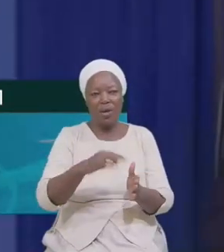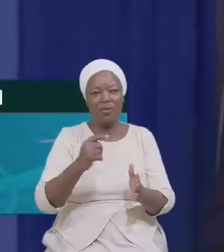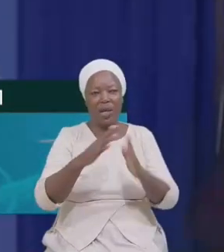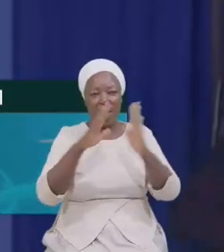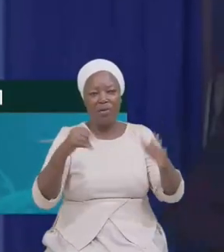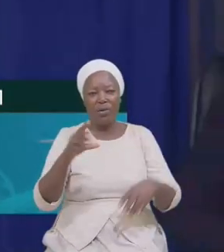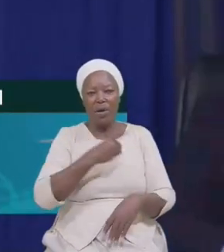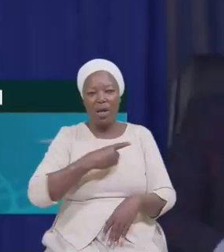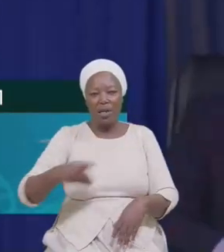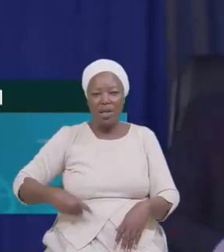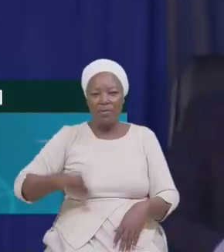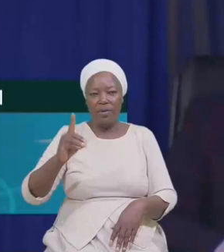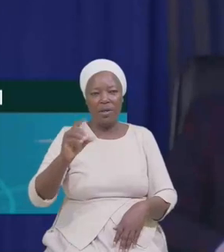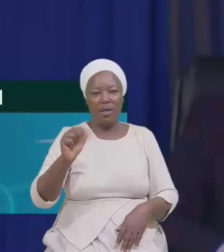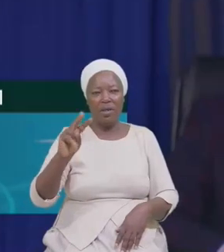de David. »